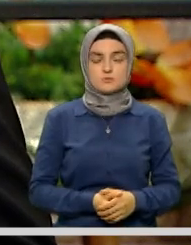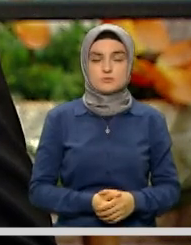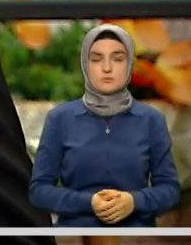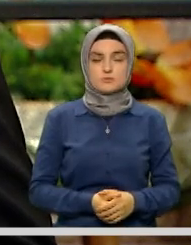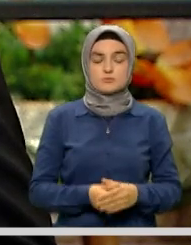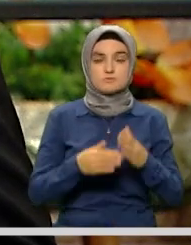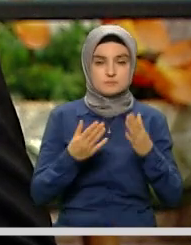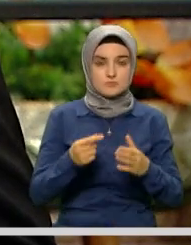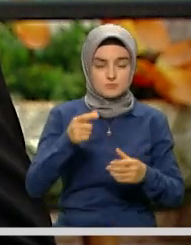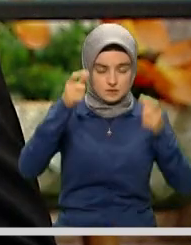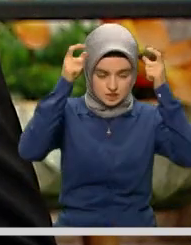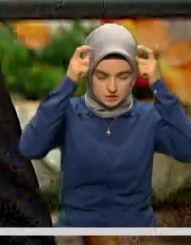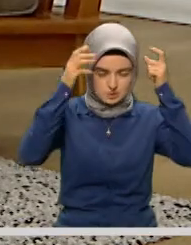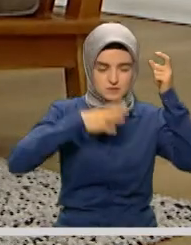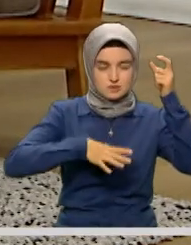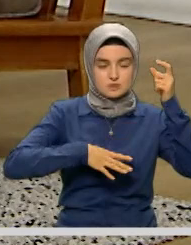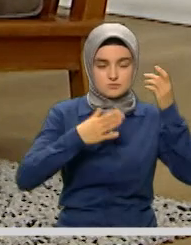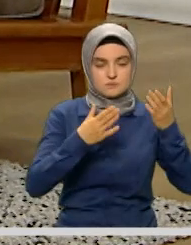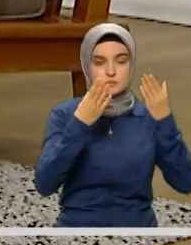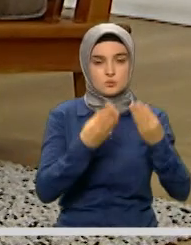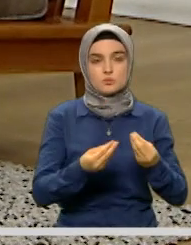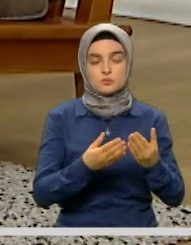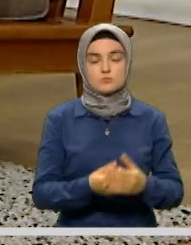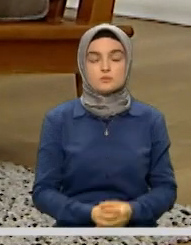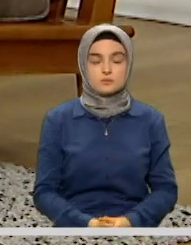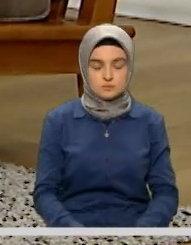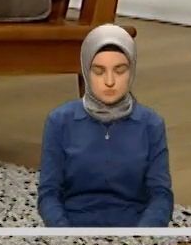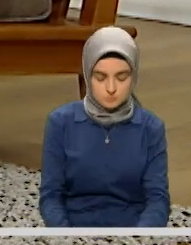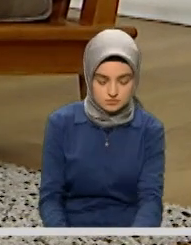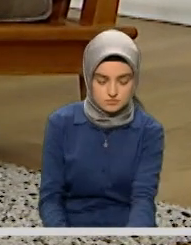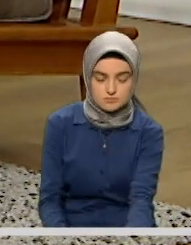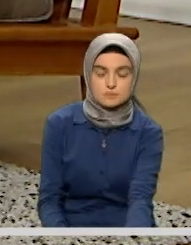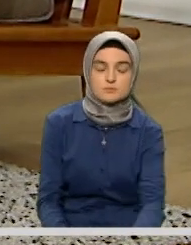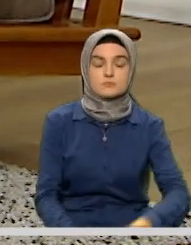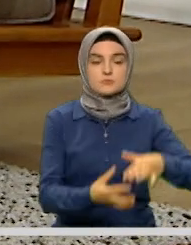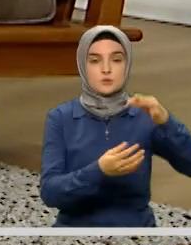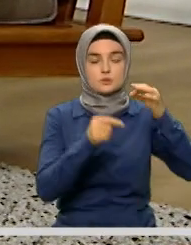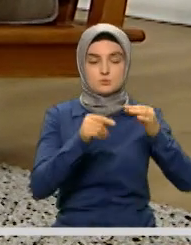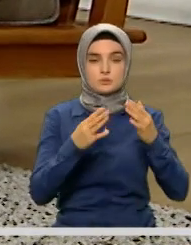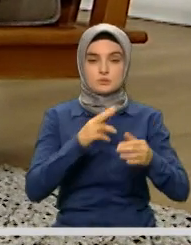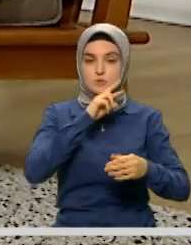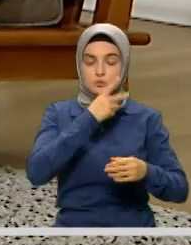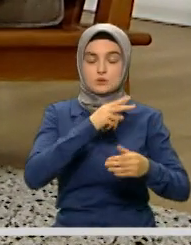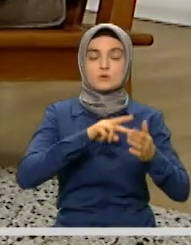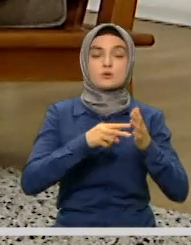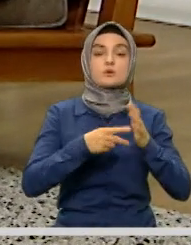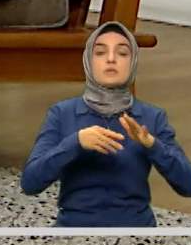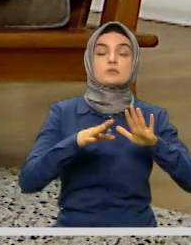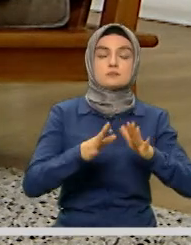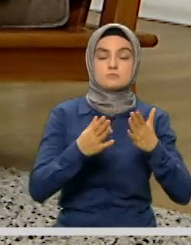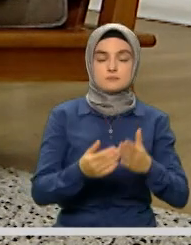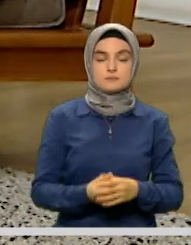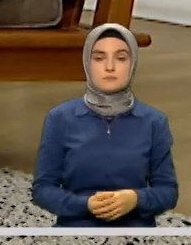da şeytanın aslında istediği noktaya gelmiş oluyoruz. Yani kişi bu sefer günahını gerçekten yönetemeyeceği bir noktaya